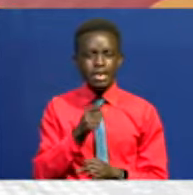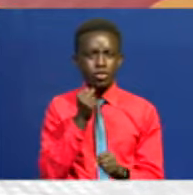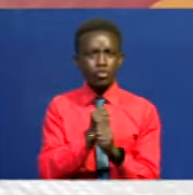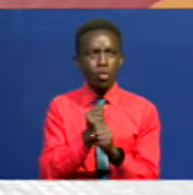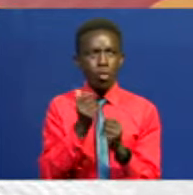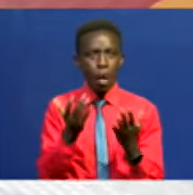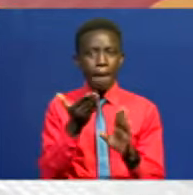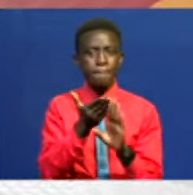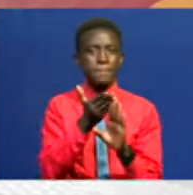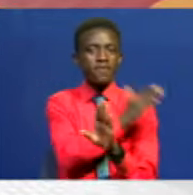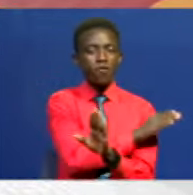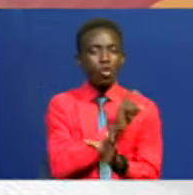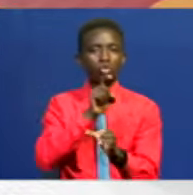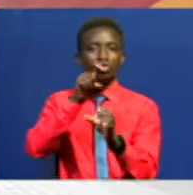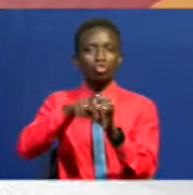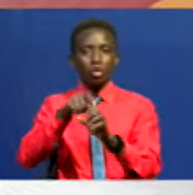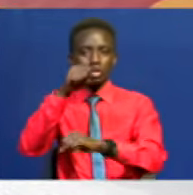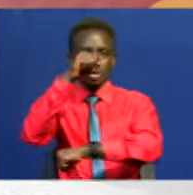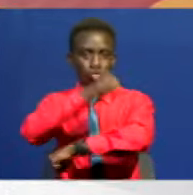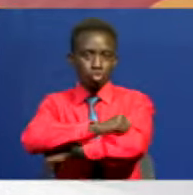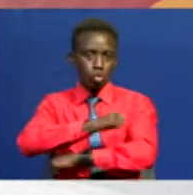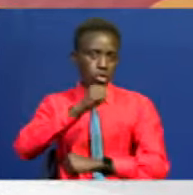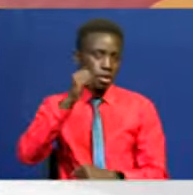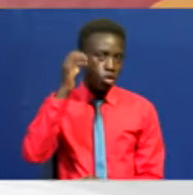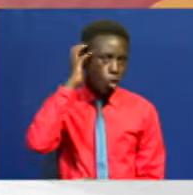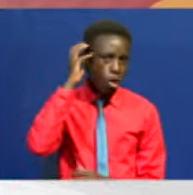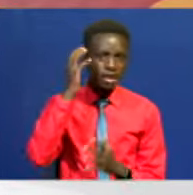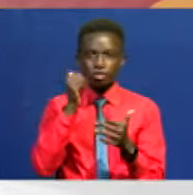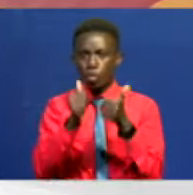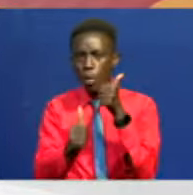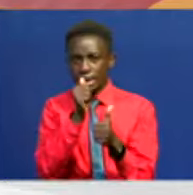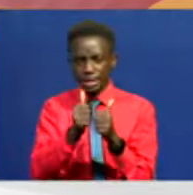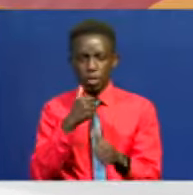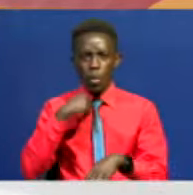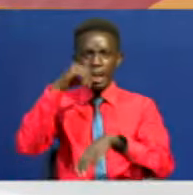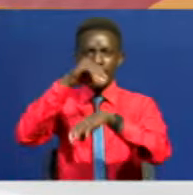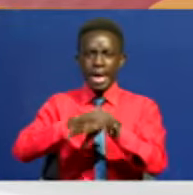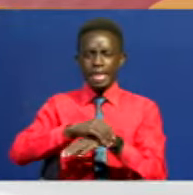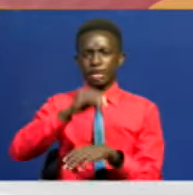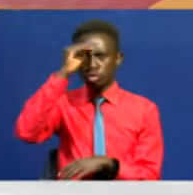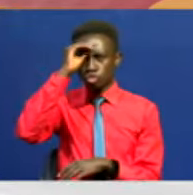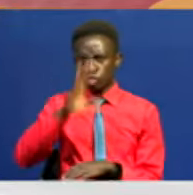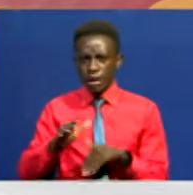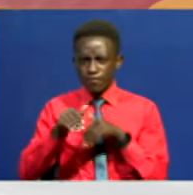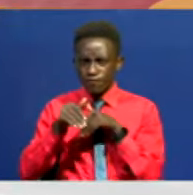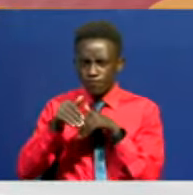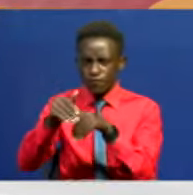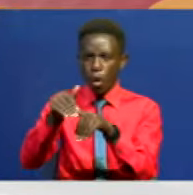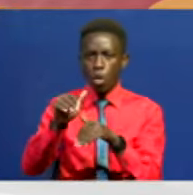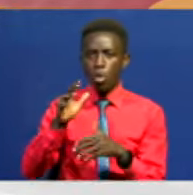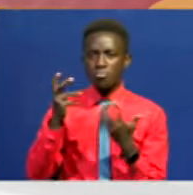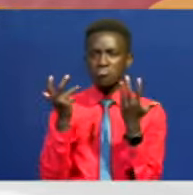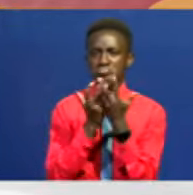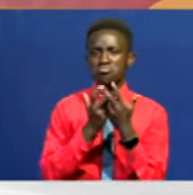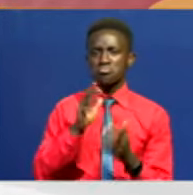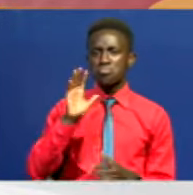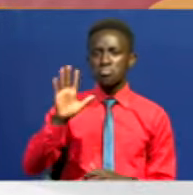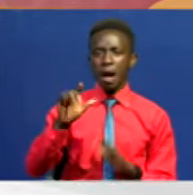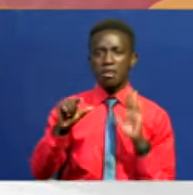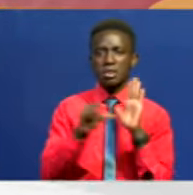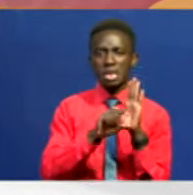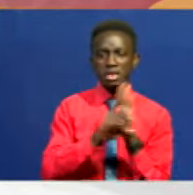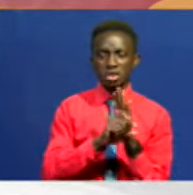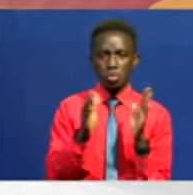chuo fulani, ili kuhakikisha anapata yale mafunzo ambayo yanaandamana na grade alizopata na ujuzi ambao